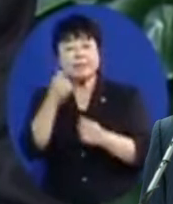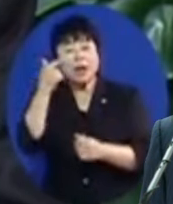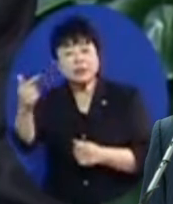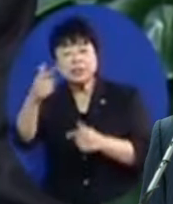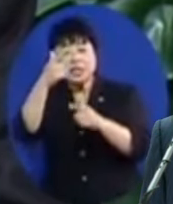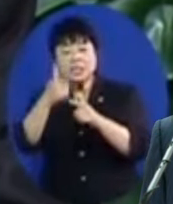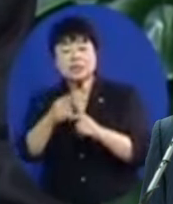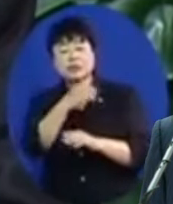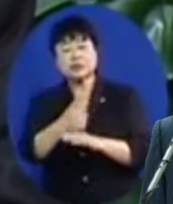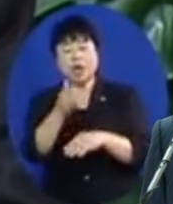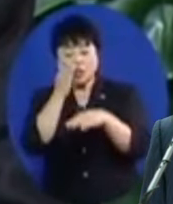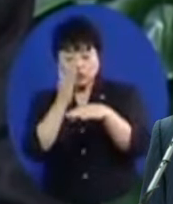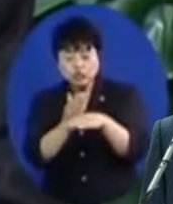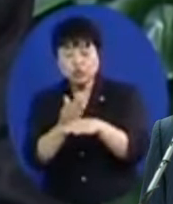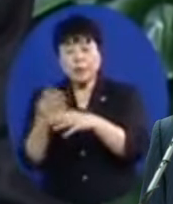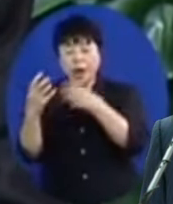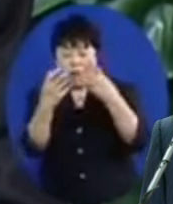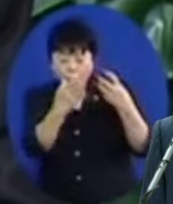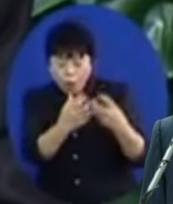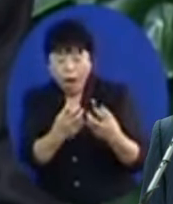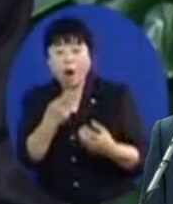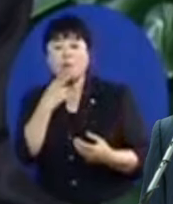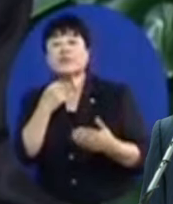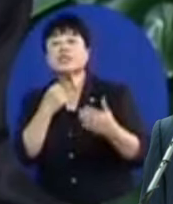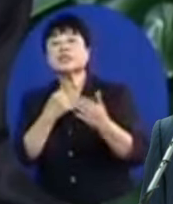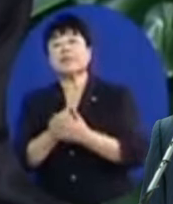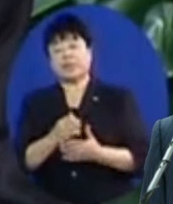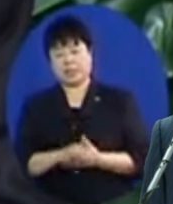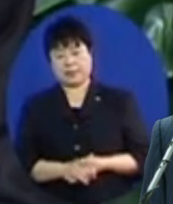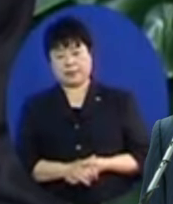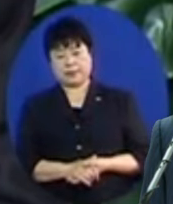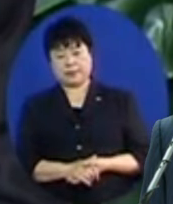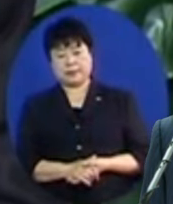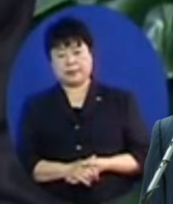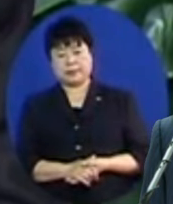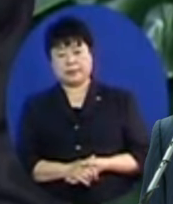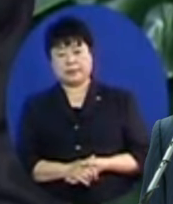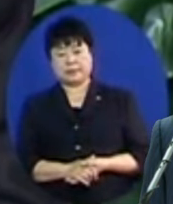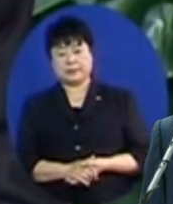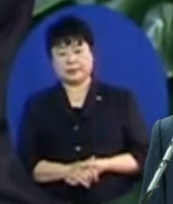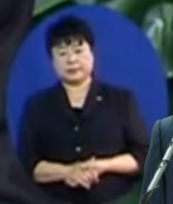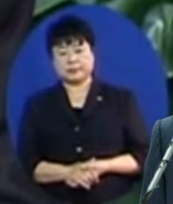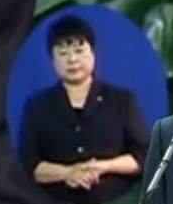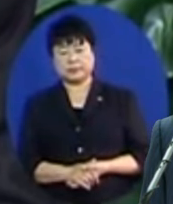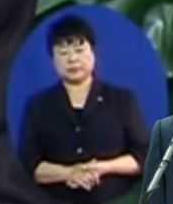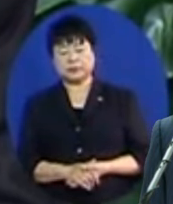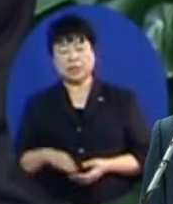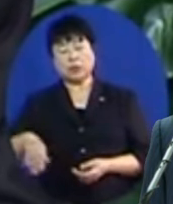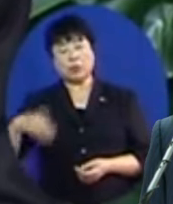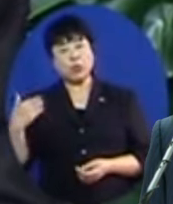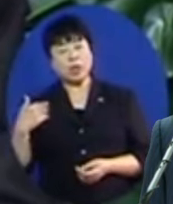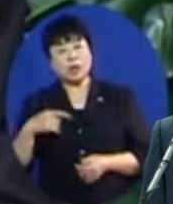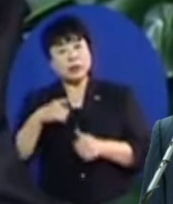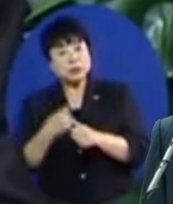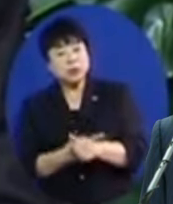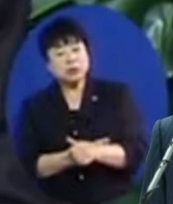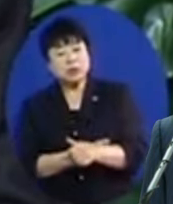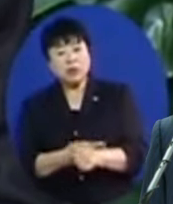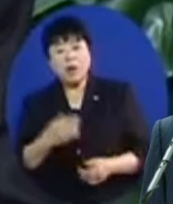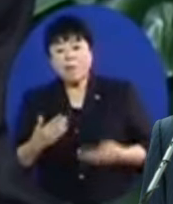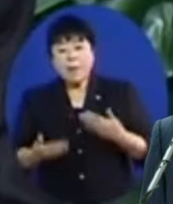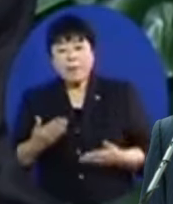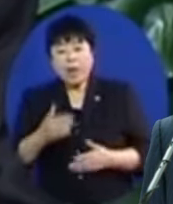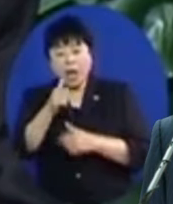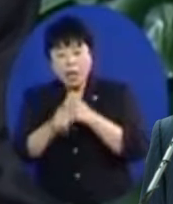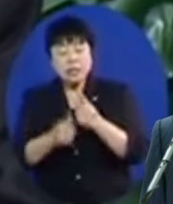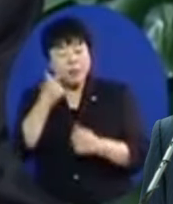아버지와 예수 그리스도가 중심에 꽉 들어오지 않았기 때문에 그런 것입니다. 나도 모르는 사이에 세속일에 바빠서